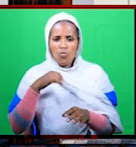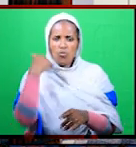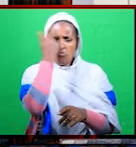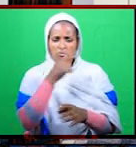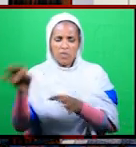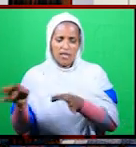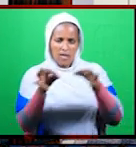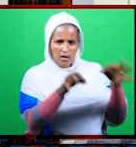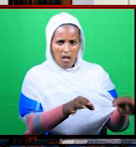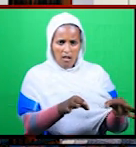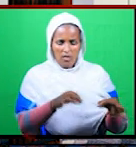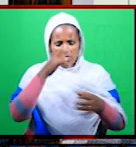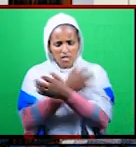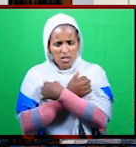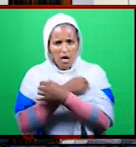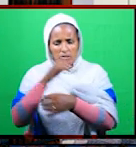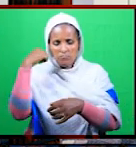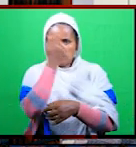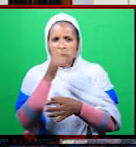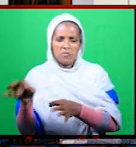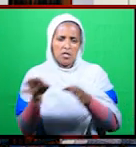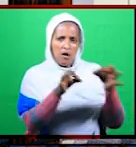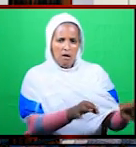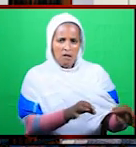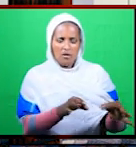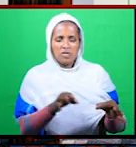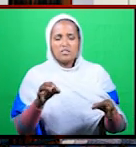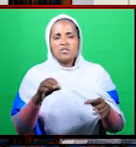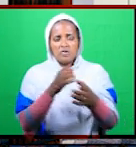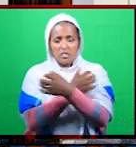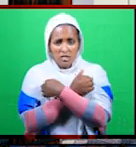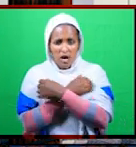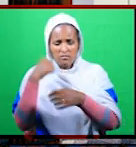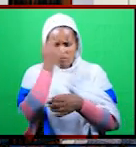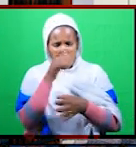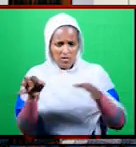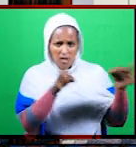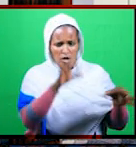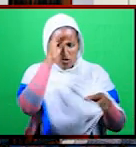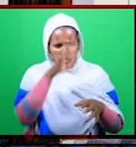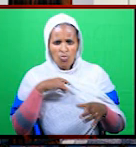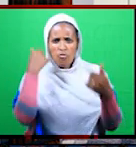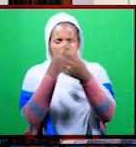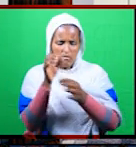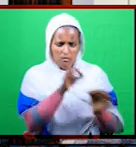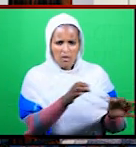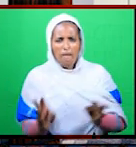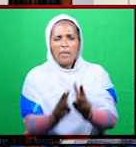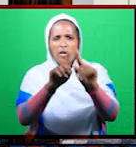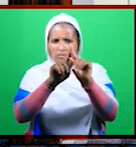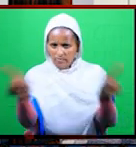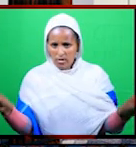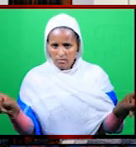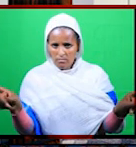ሰው አምሳያውን ይተካል፣ እንስሳትም አምሳያቸውን ይተካሉ። እንስሳት አምሳያቸውን ሲተኩና ሰው አምሳያውን ሲተካ